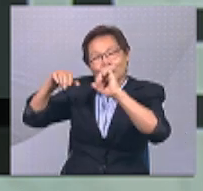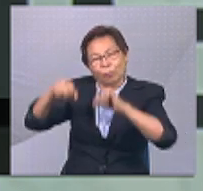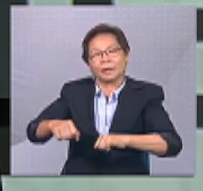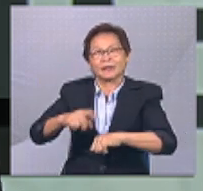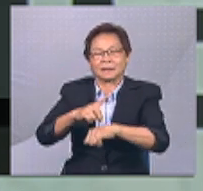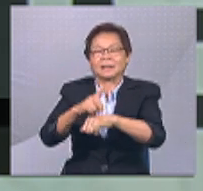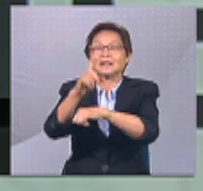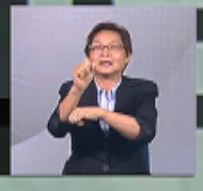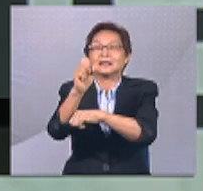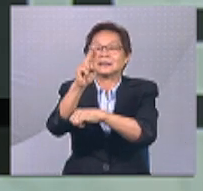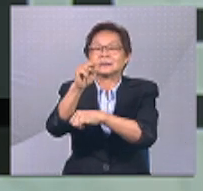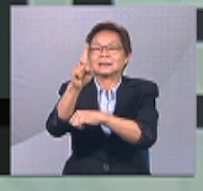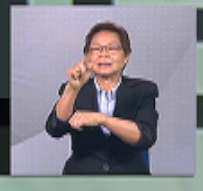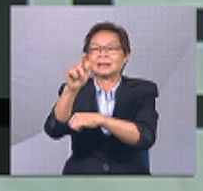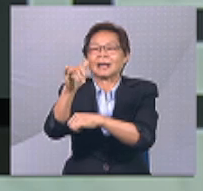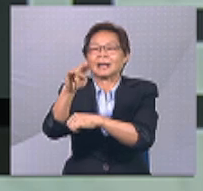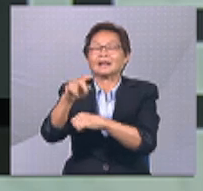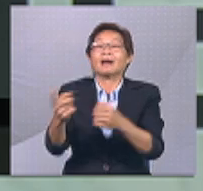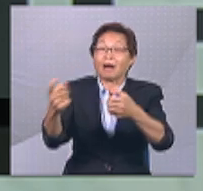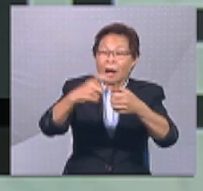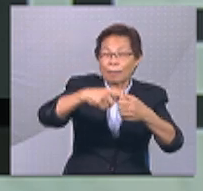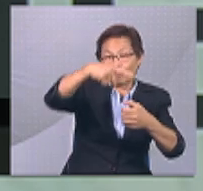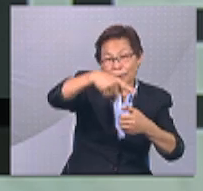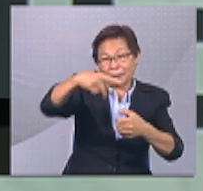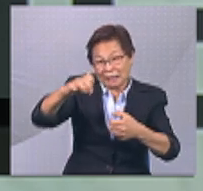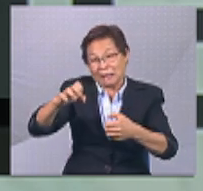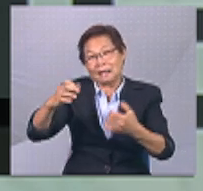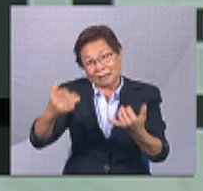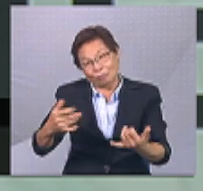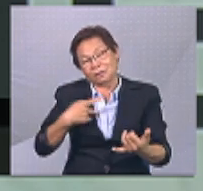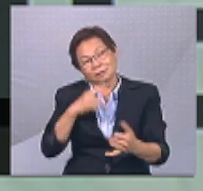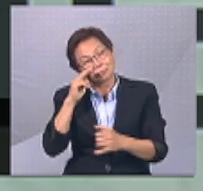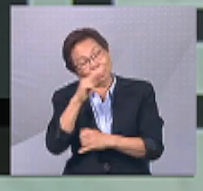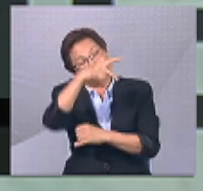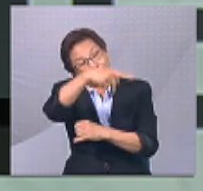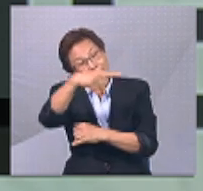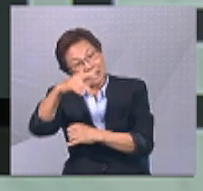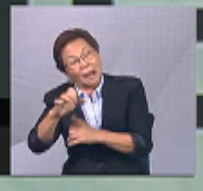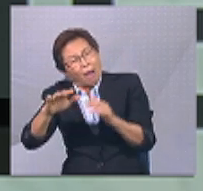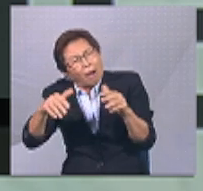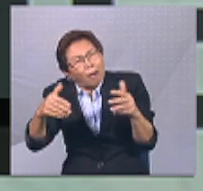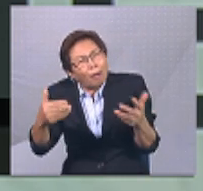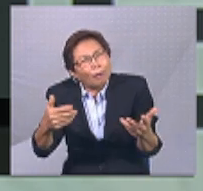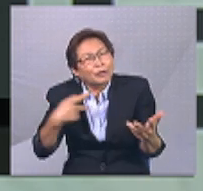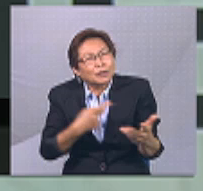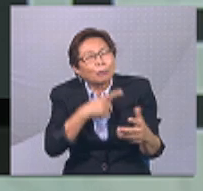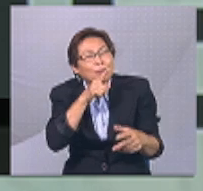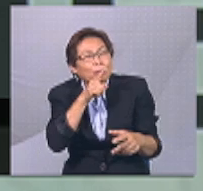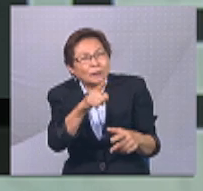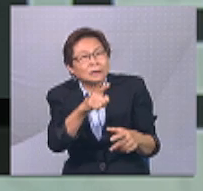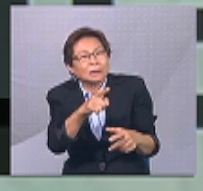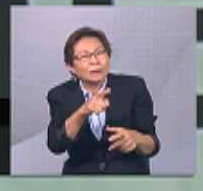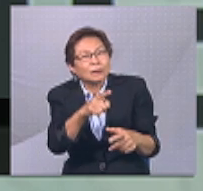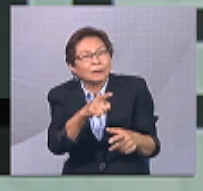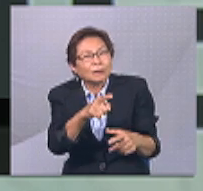di Sendayan. Dan mengenai PPE, ya memang kita sekarang ni melihat kepada PPE bagaimana kita boleh pastikan mereka